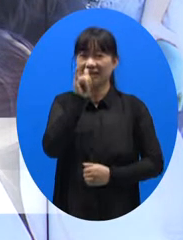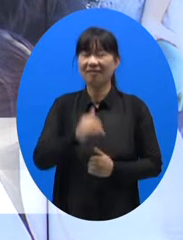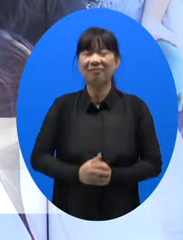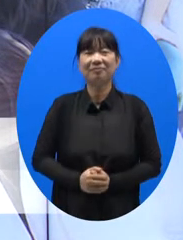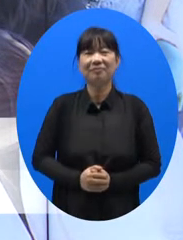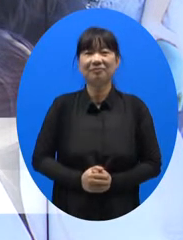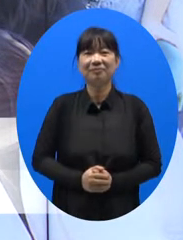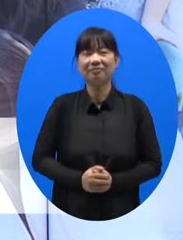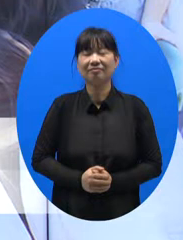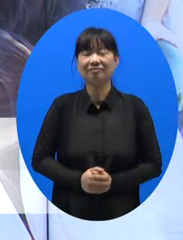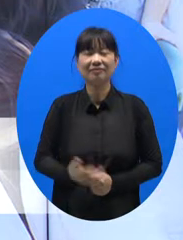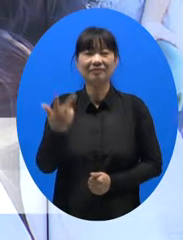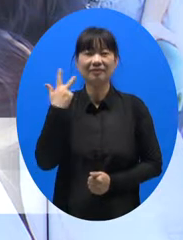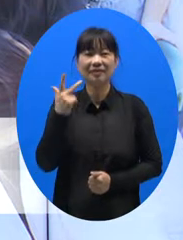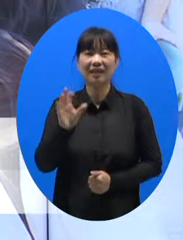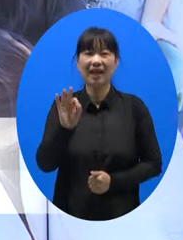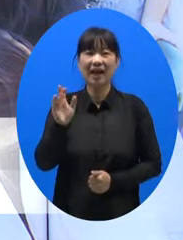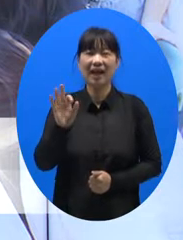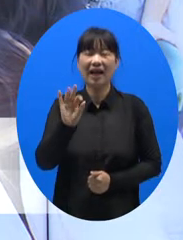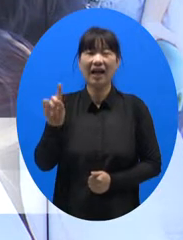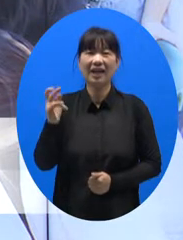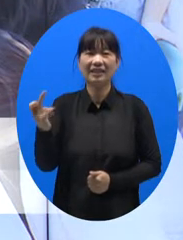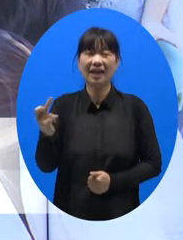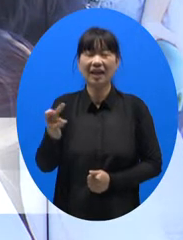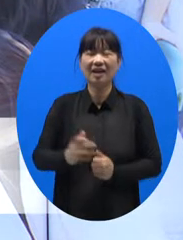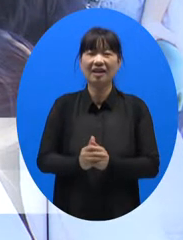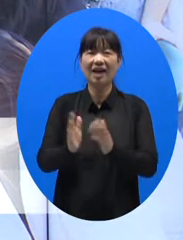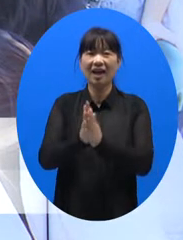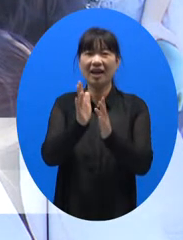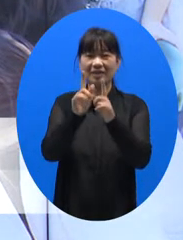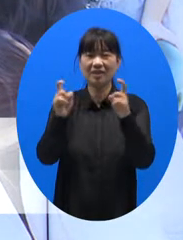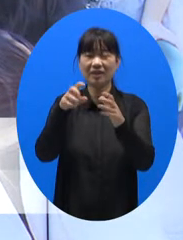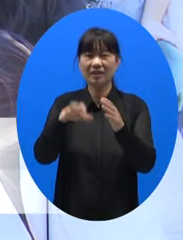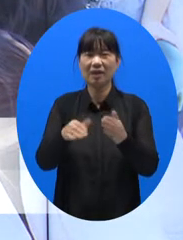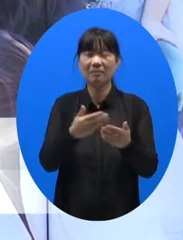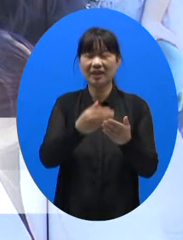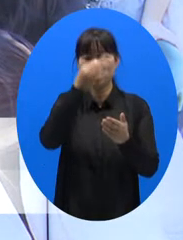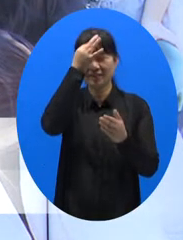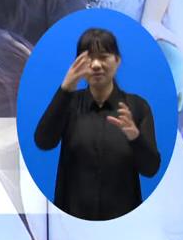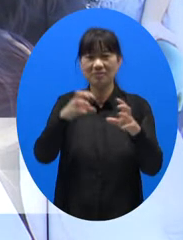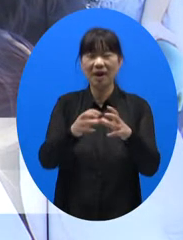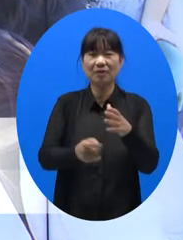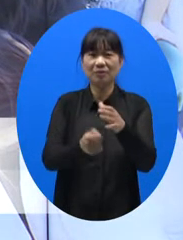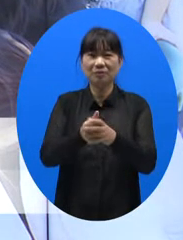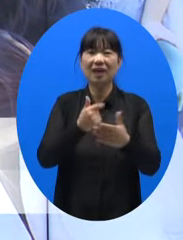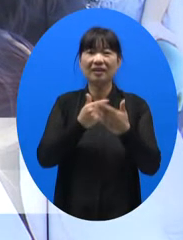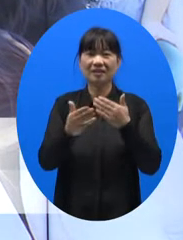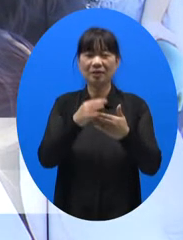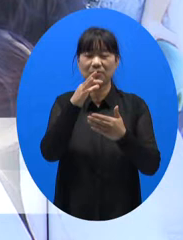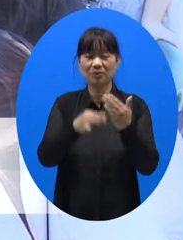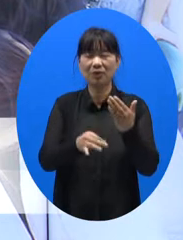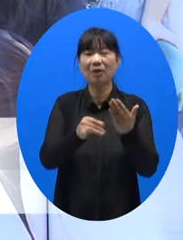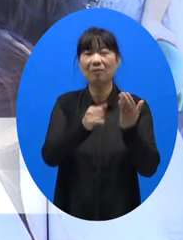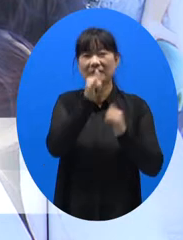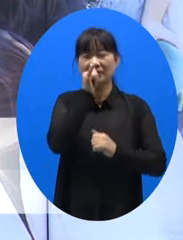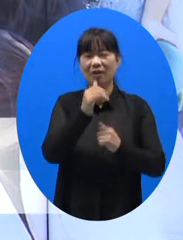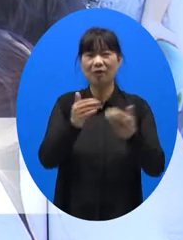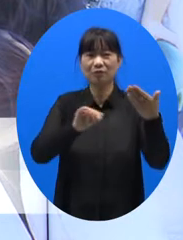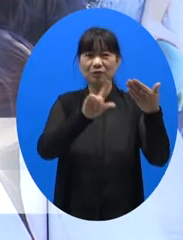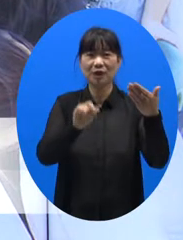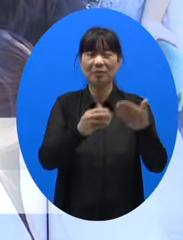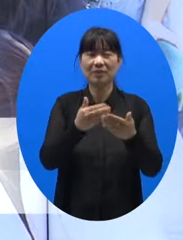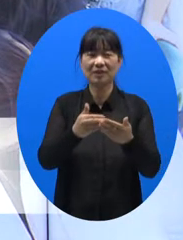있습니다. 지난주 안산과 화성에선 미술과 기술이 접목된 독특한 체험 프로그램이 열렸는데요. 9월